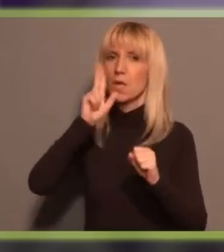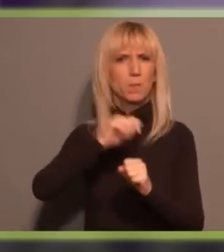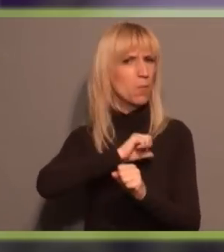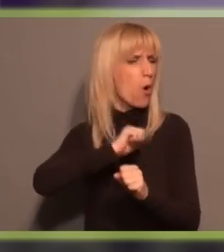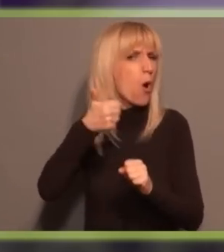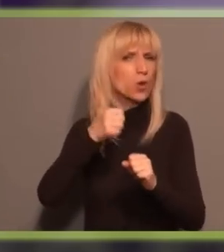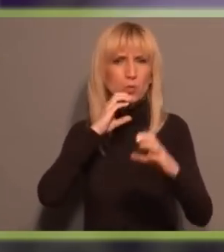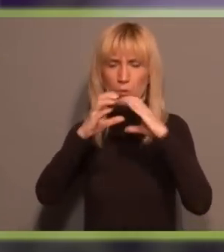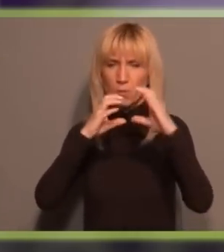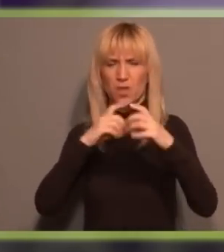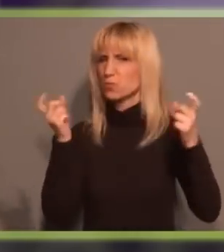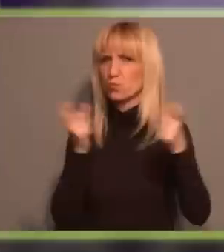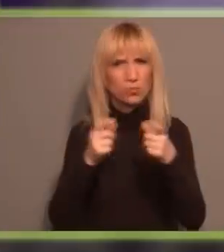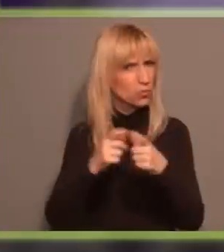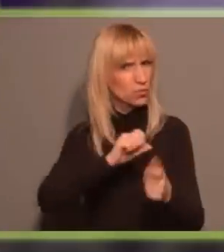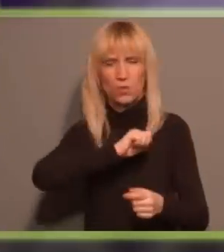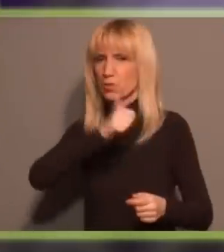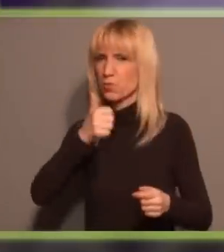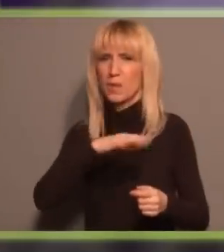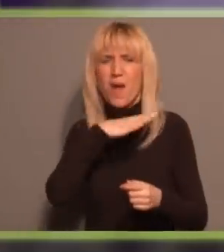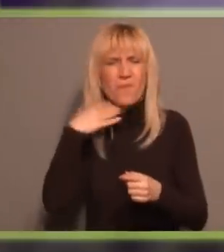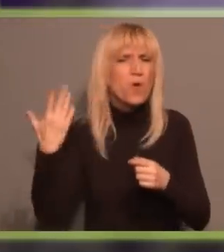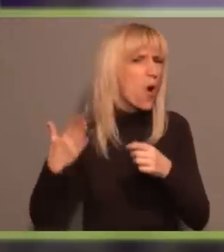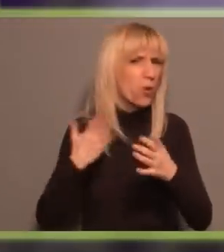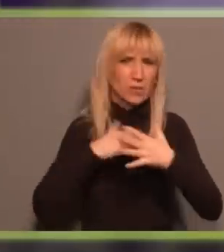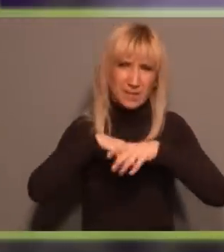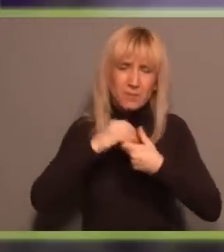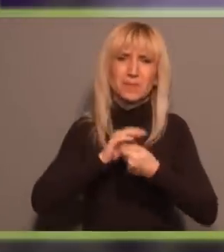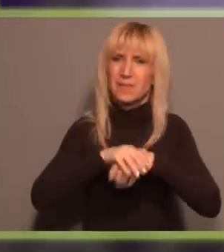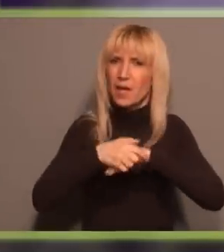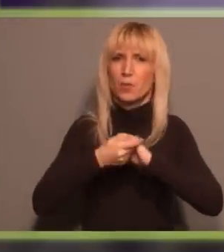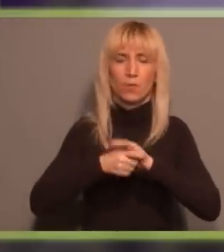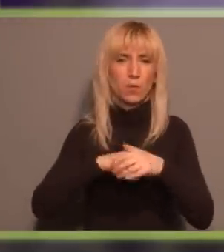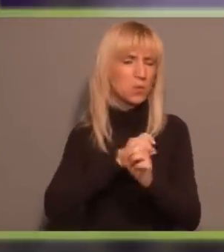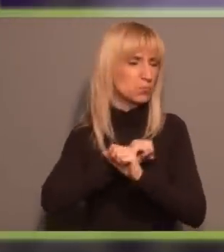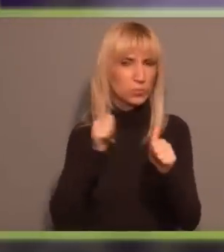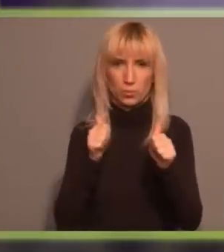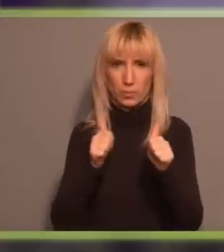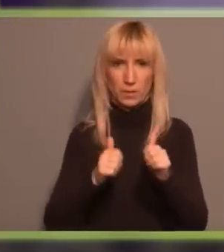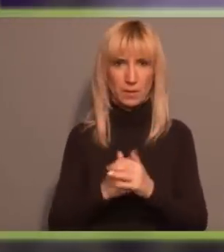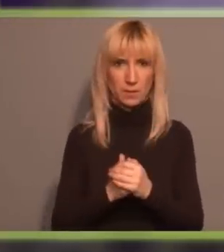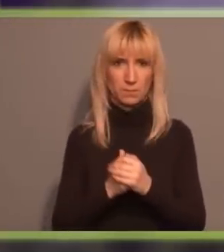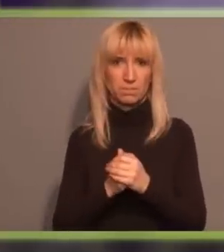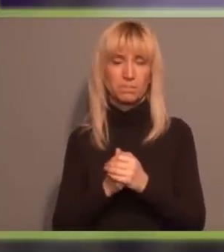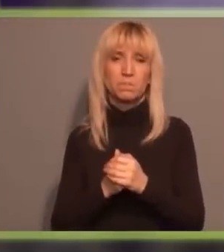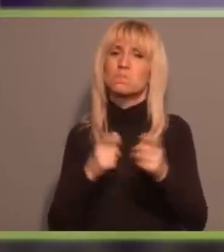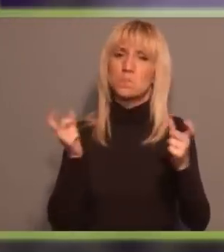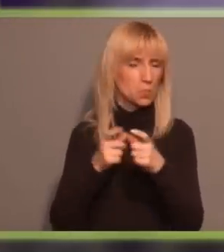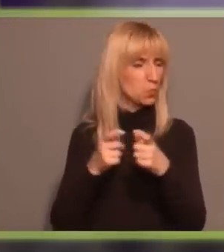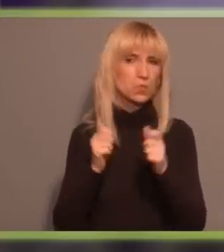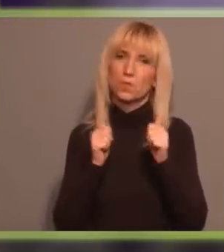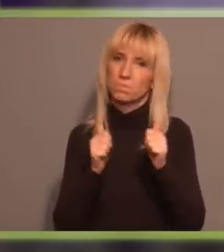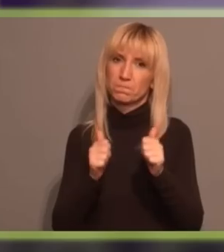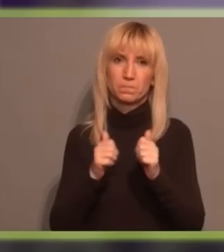divnu komunikaciju, društvo je fenomenalno, prezadovoljna sam, ne mogu da kažem da nisam zadovoljna sa kojim